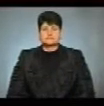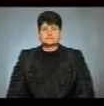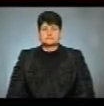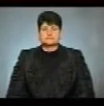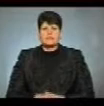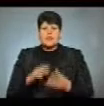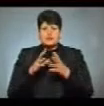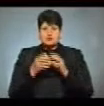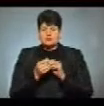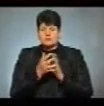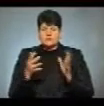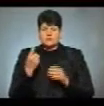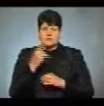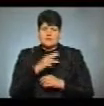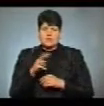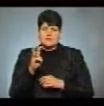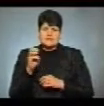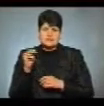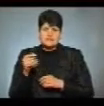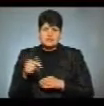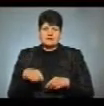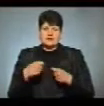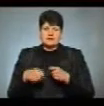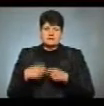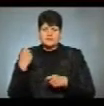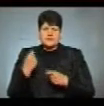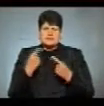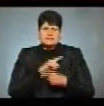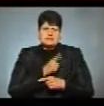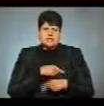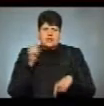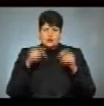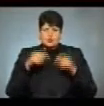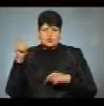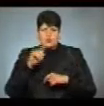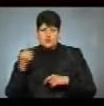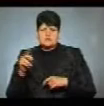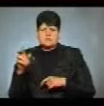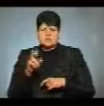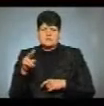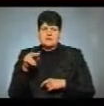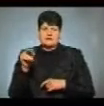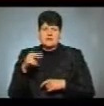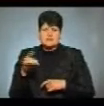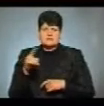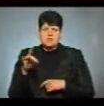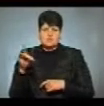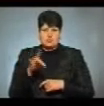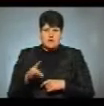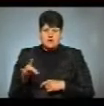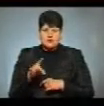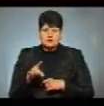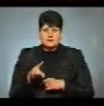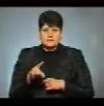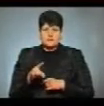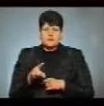На суму понад 1 300 000 гривень завдали збитків сильні дощі та грози у Бережанському, Підгаєцькому та Збаразькому районах.